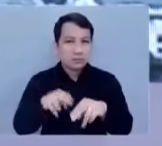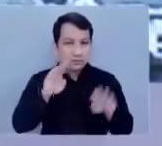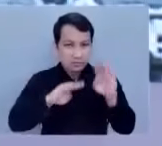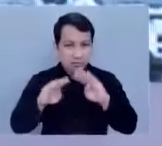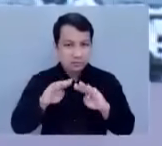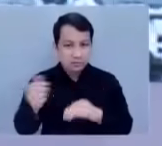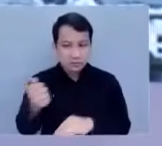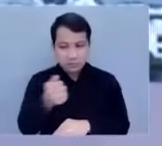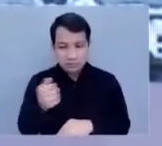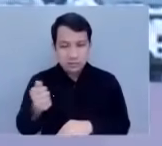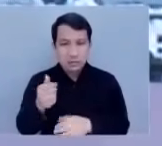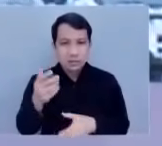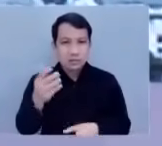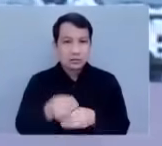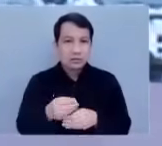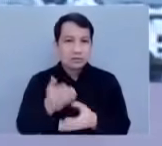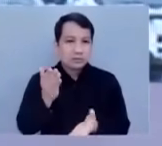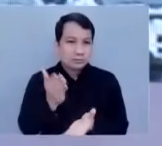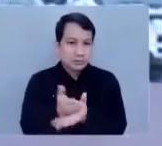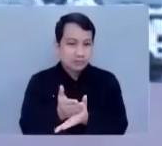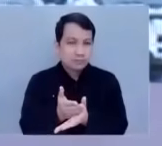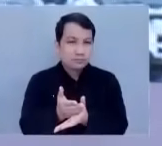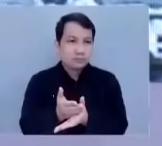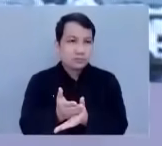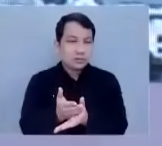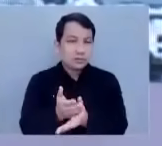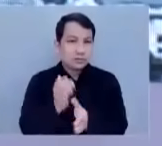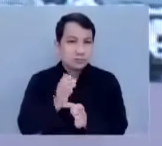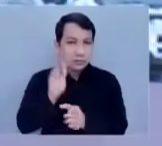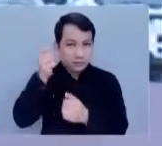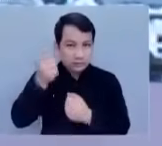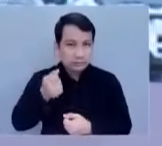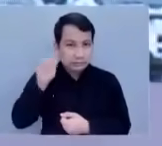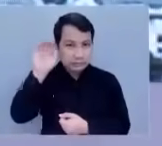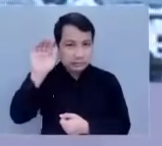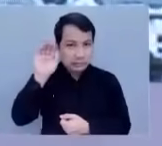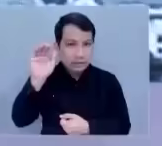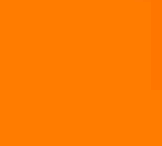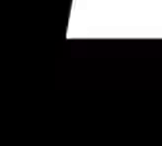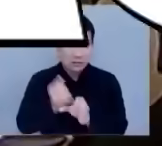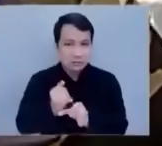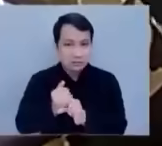ang kinakasang tigil pasada. Nasa frontline ng balitang yan si Jenny Dongon.